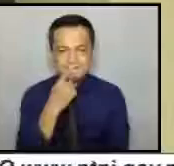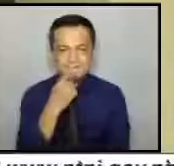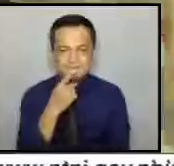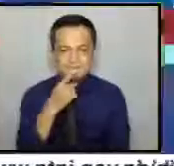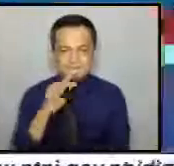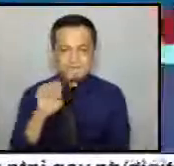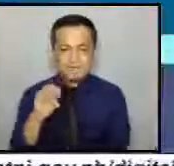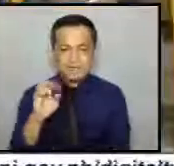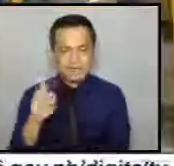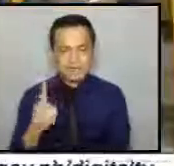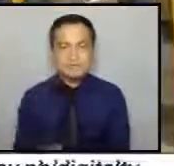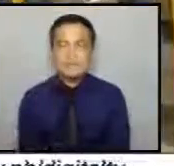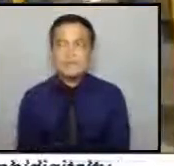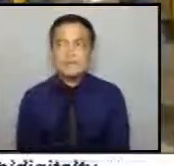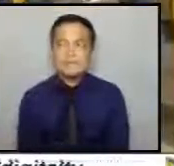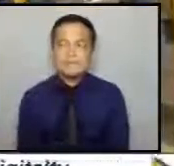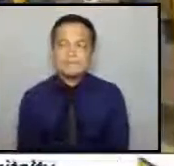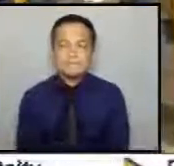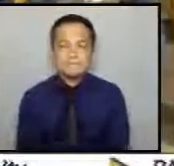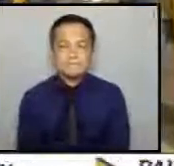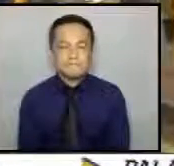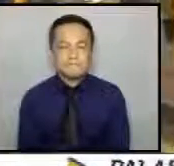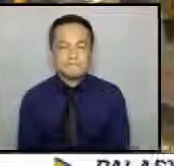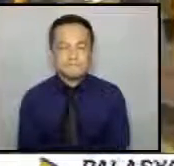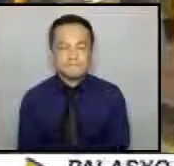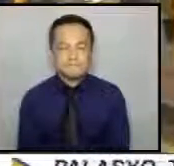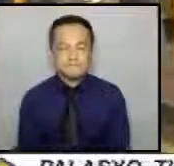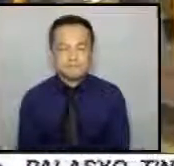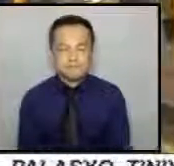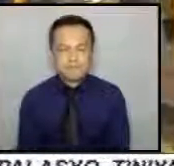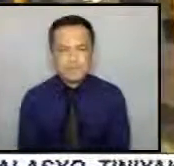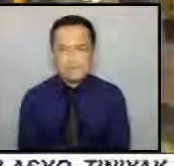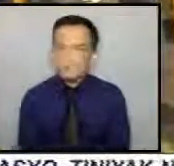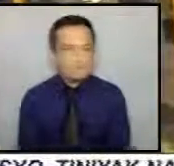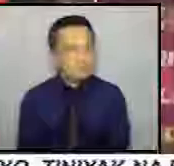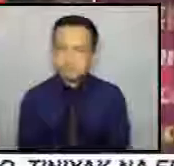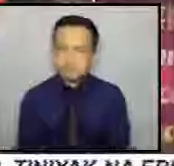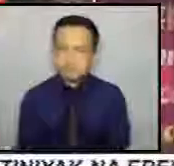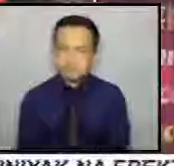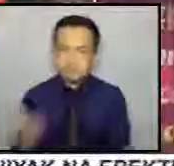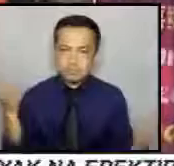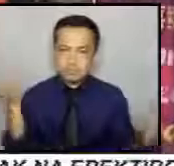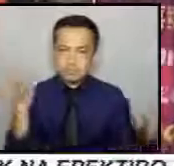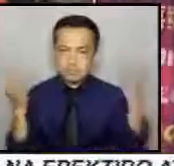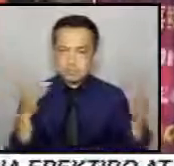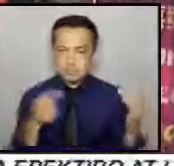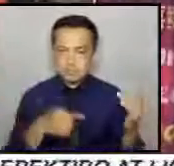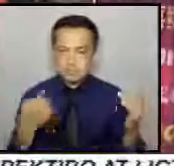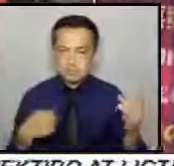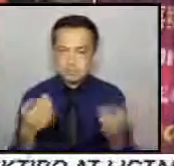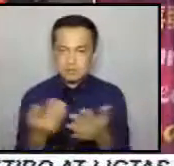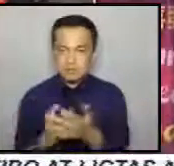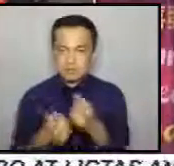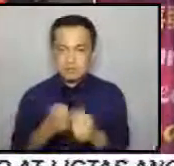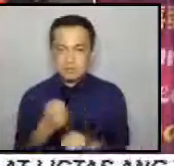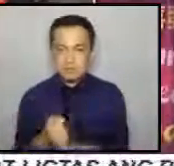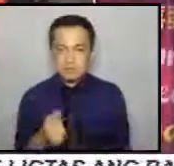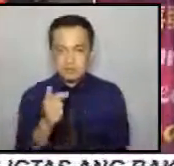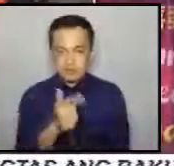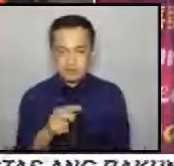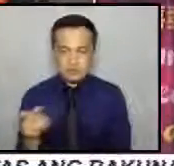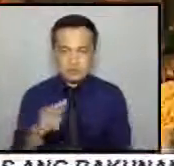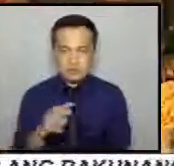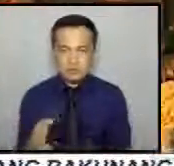Bernard! Hindi naging maingay ang pagsalubong sa Chinese New Year ngayong 2022, bagamat ipinatigil